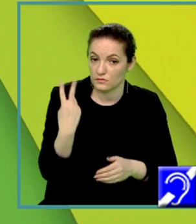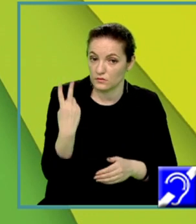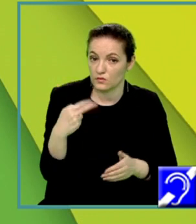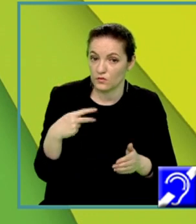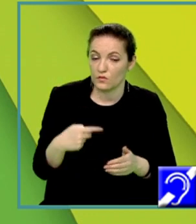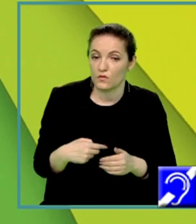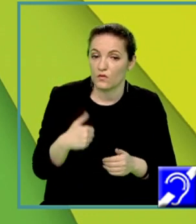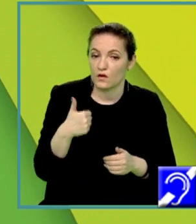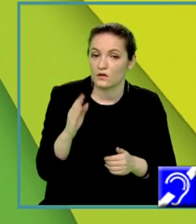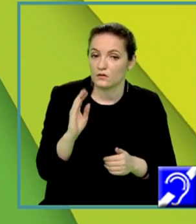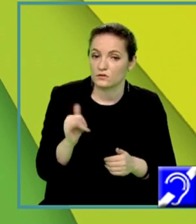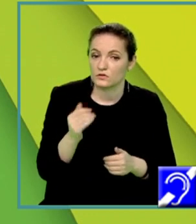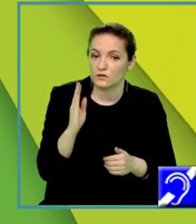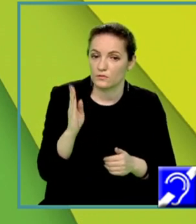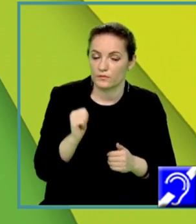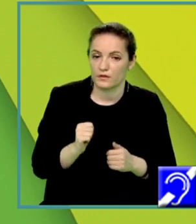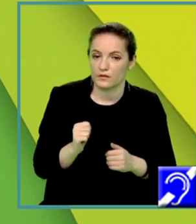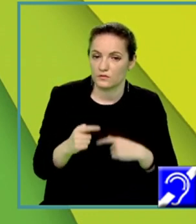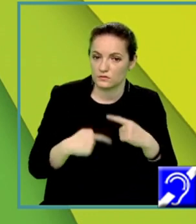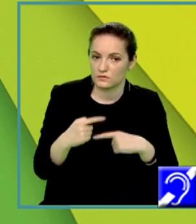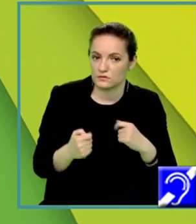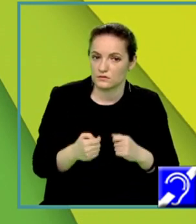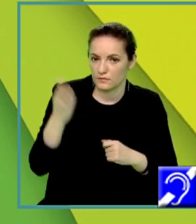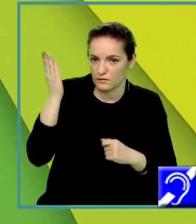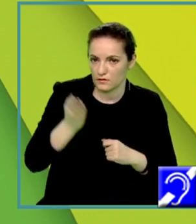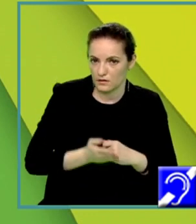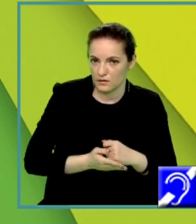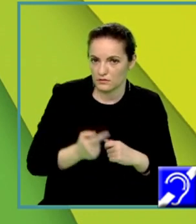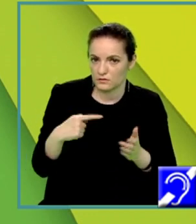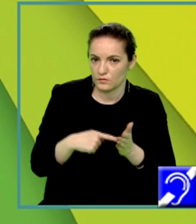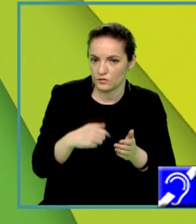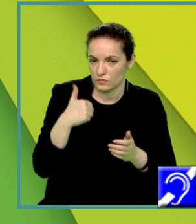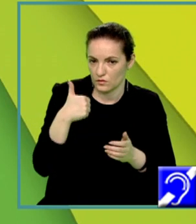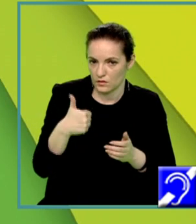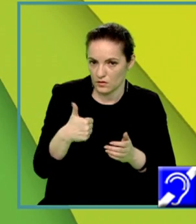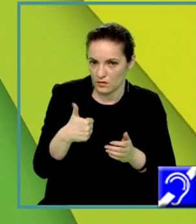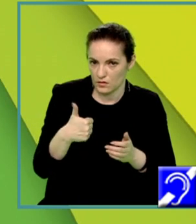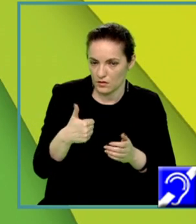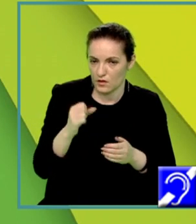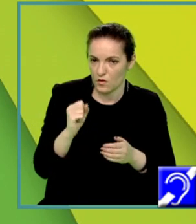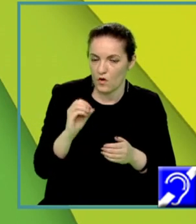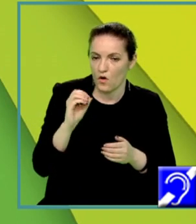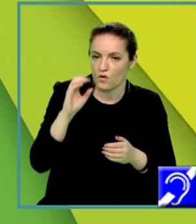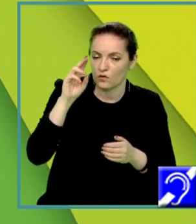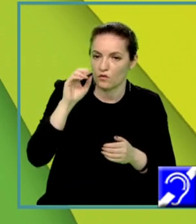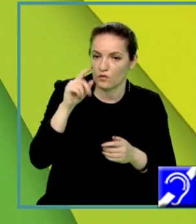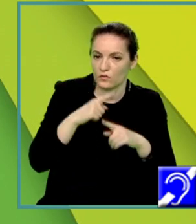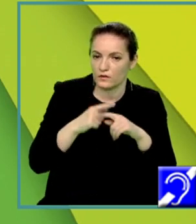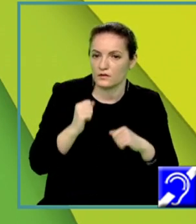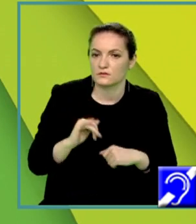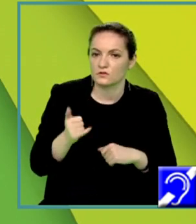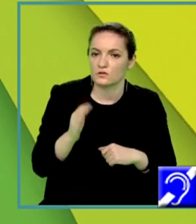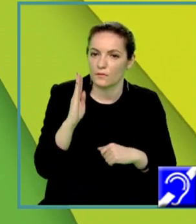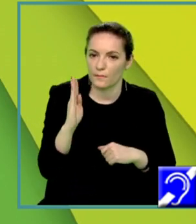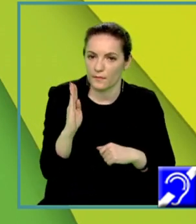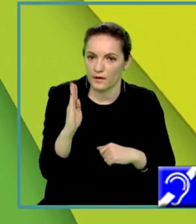axe ortogonale, anume punctul A, care se află pe axa OX, și punctul B, care